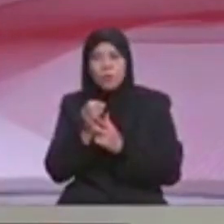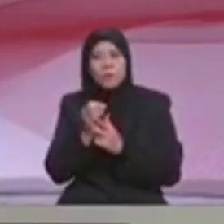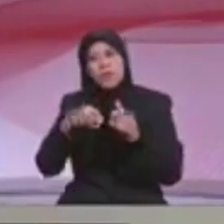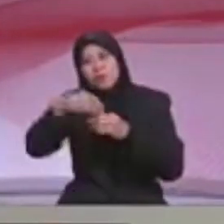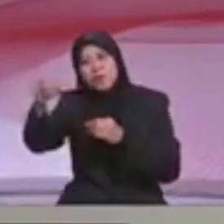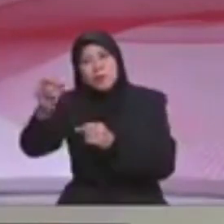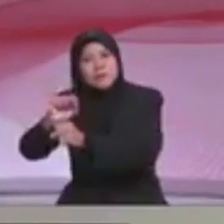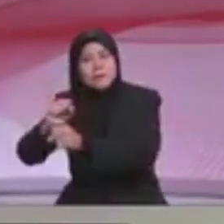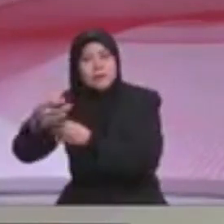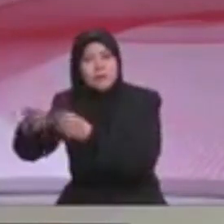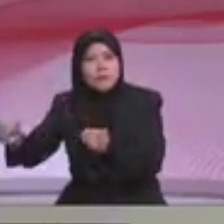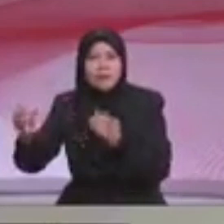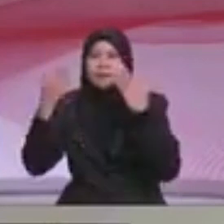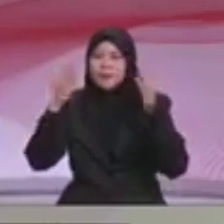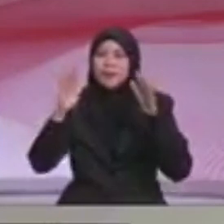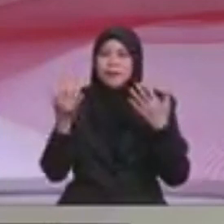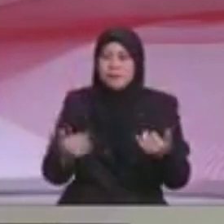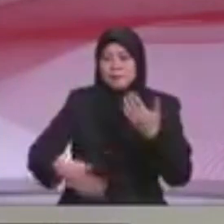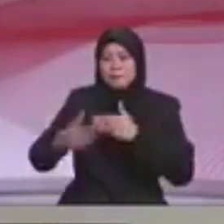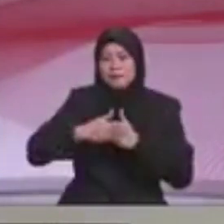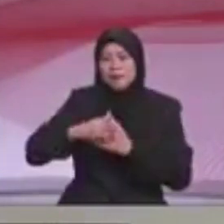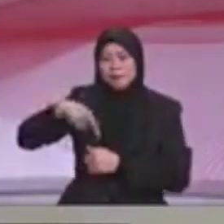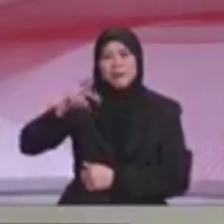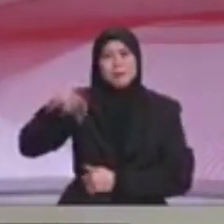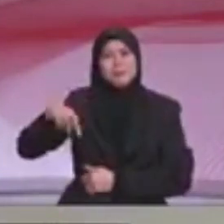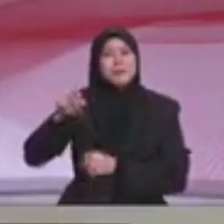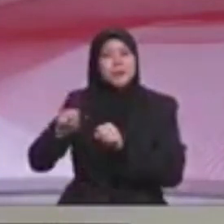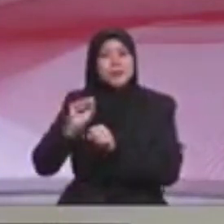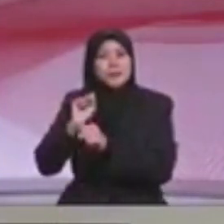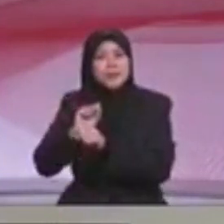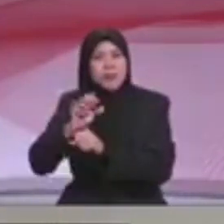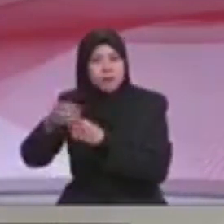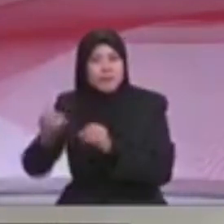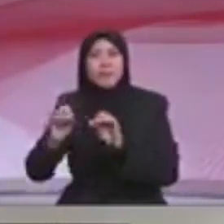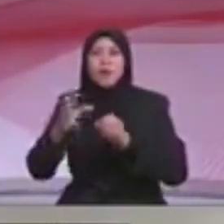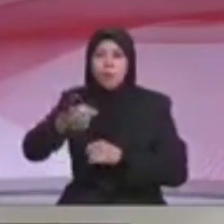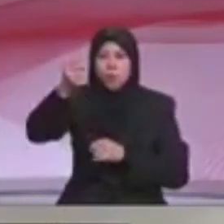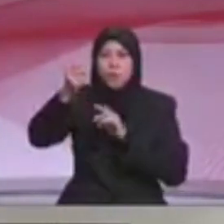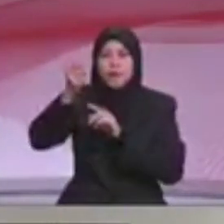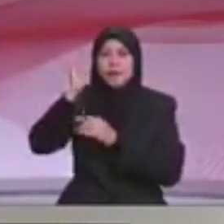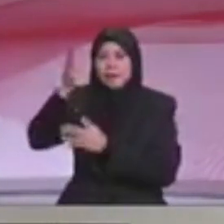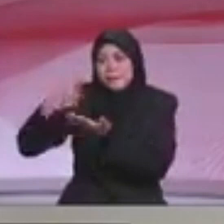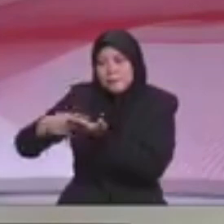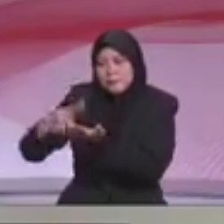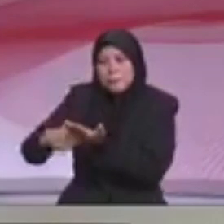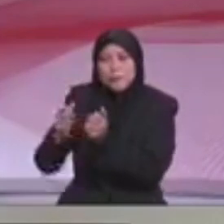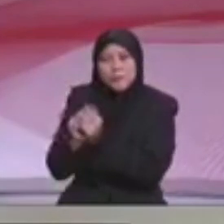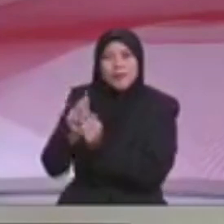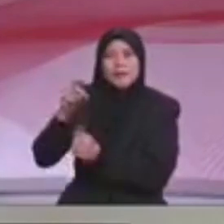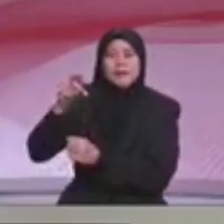sekarang ni saya sudah come back kepada PKPP, boleh bekerja di pejabat semula. Tapi ini akan dibincang dengan